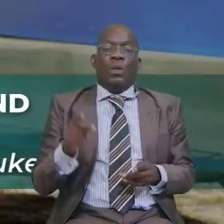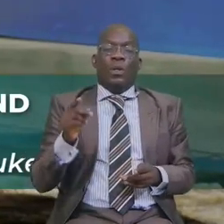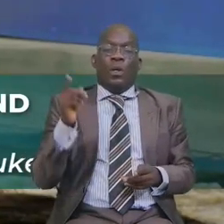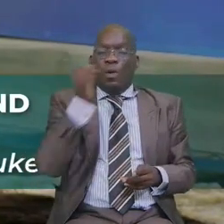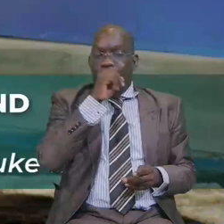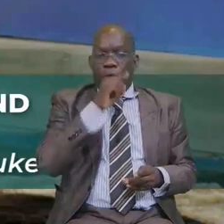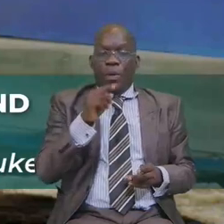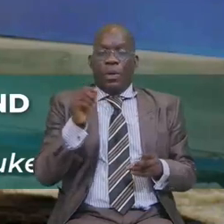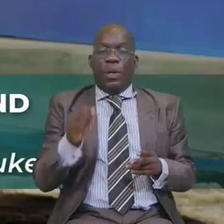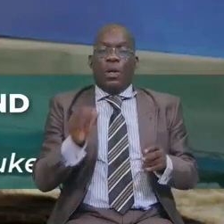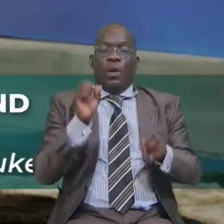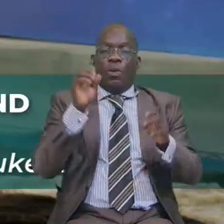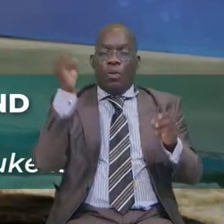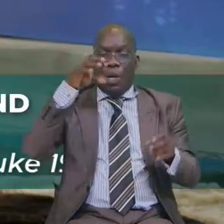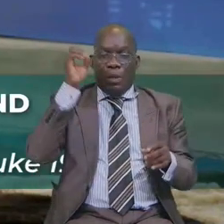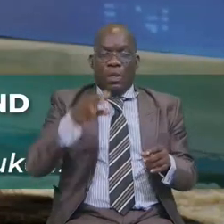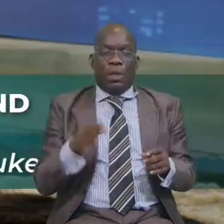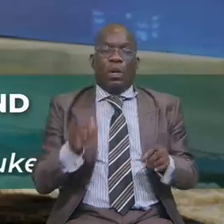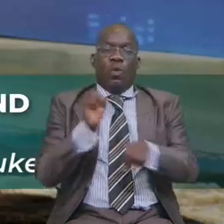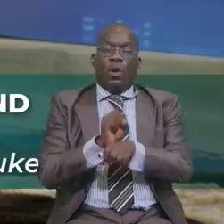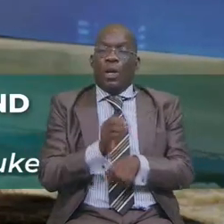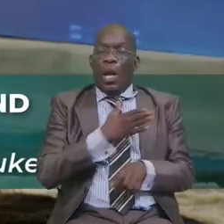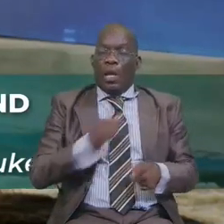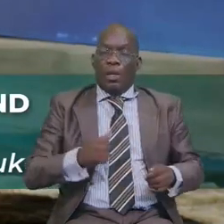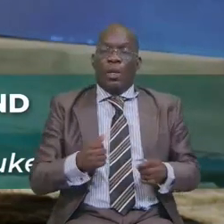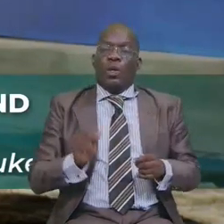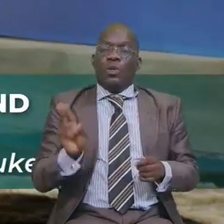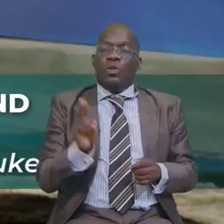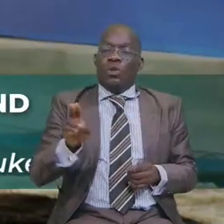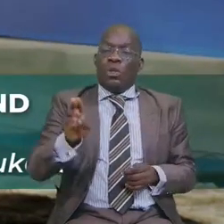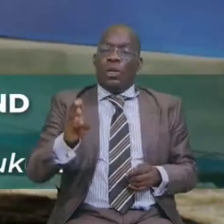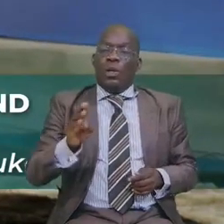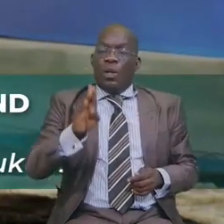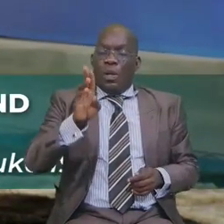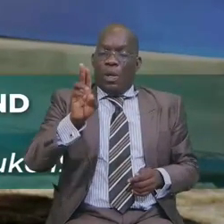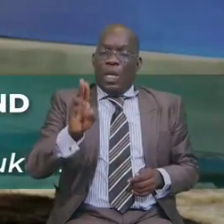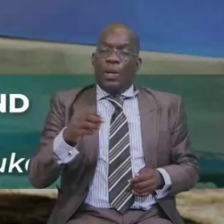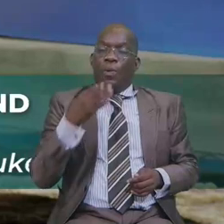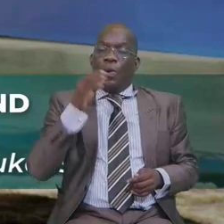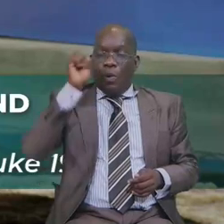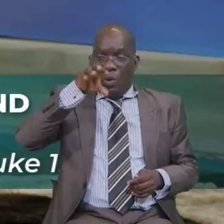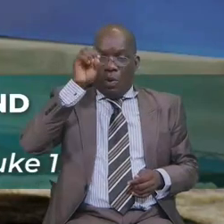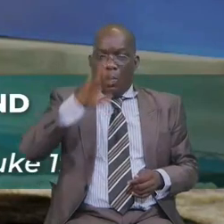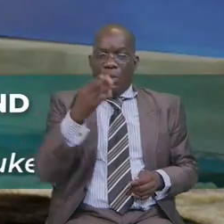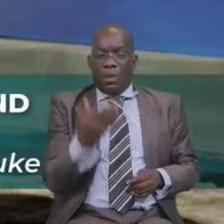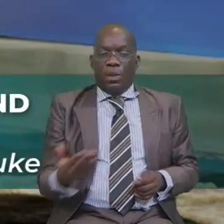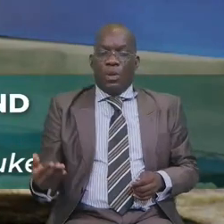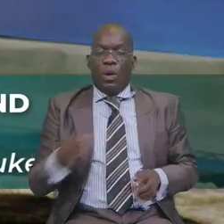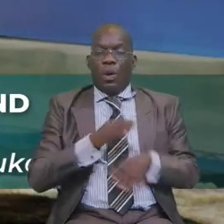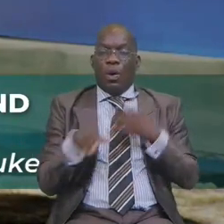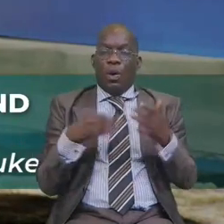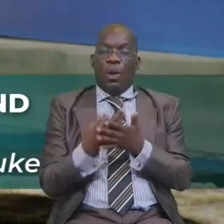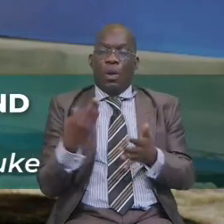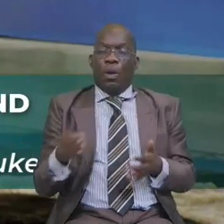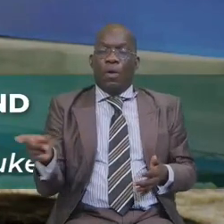arts occultes, les chars, les gris-gris, les choses occultes, eux tous ont dit qu'ils